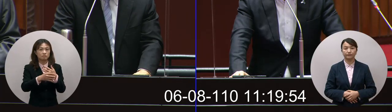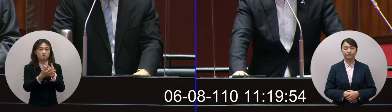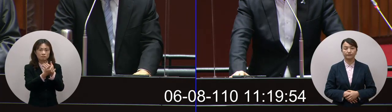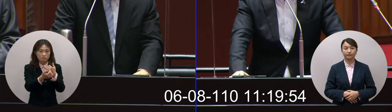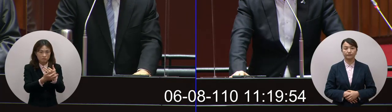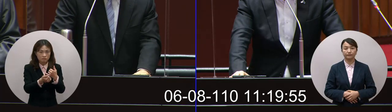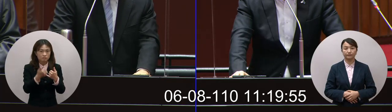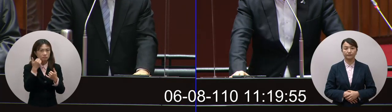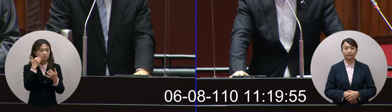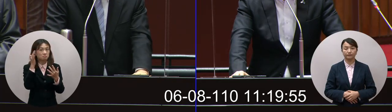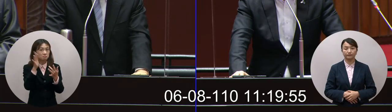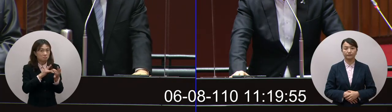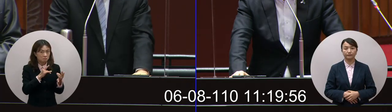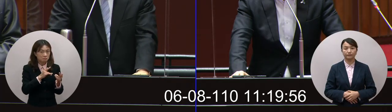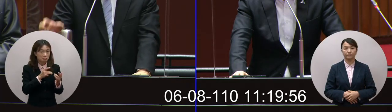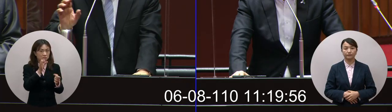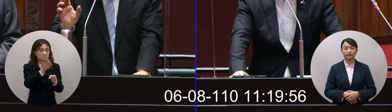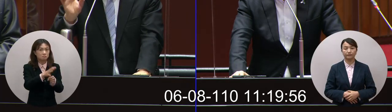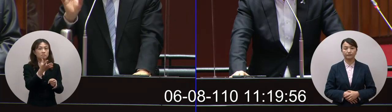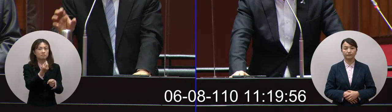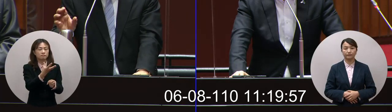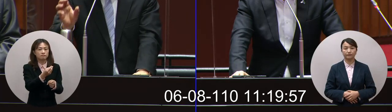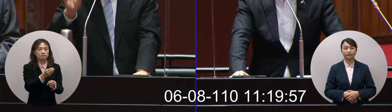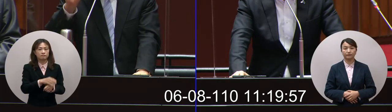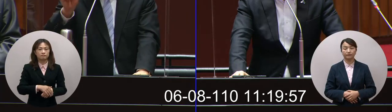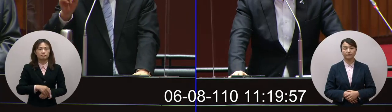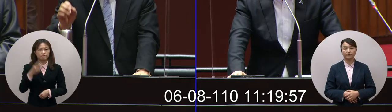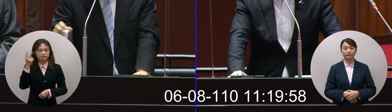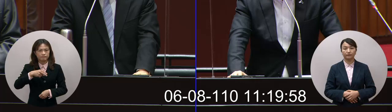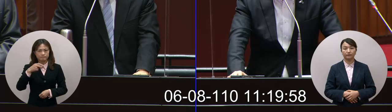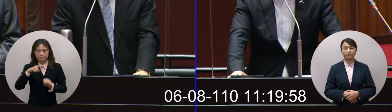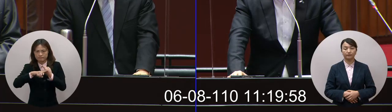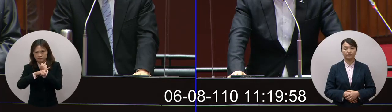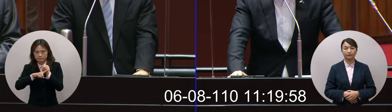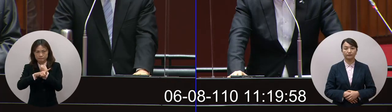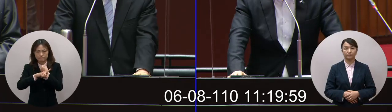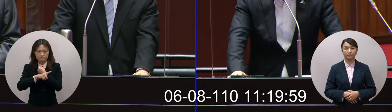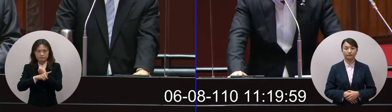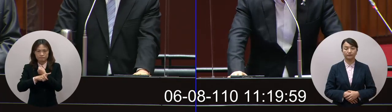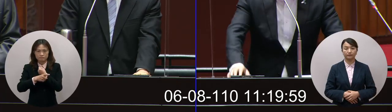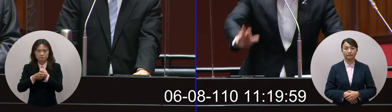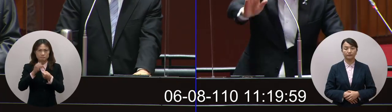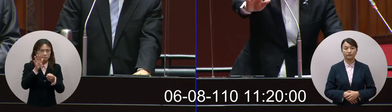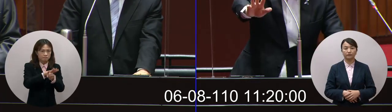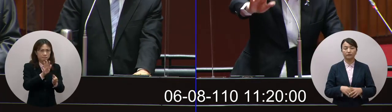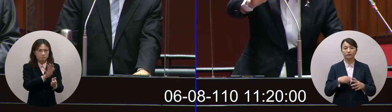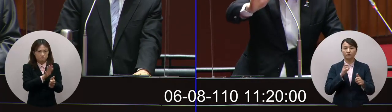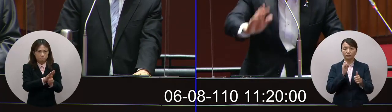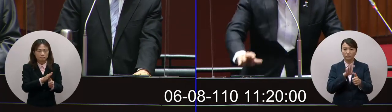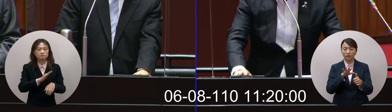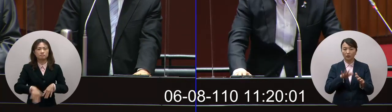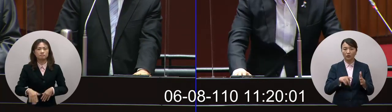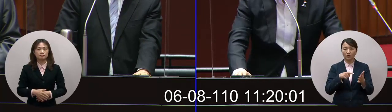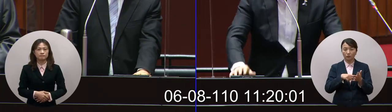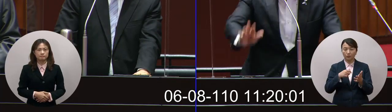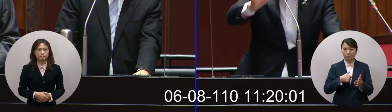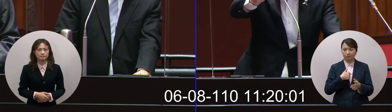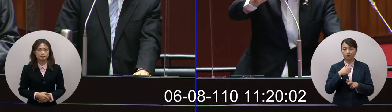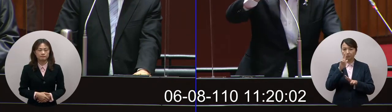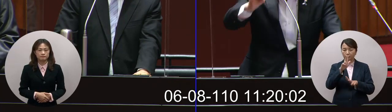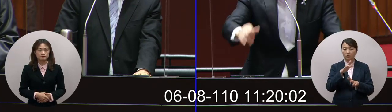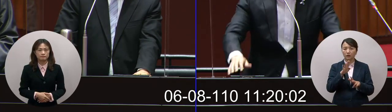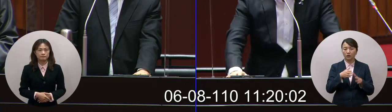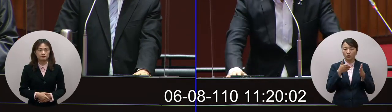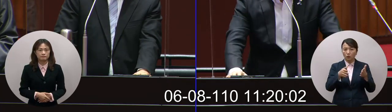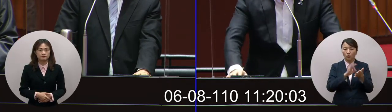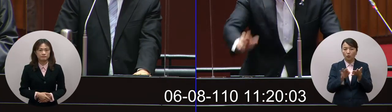老有老去的，我加加大家研究看会当安怎补。 院长，我讲吼，咱即间讲啊实在，咱即